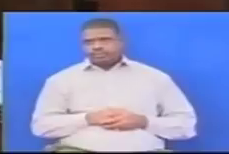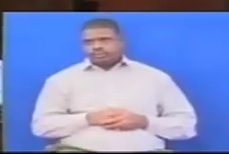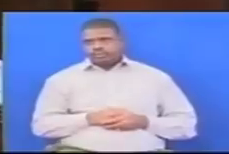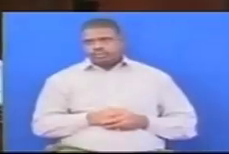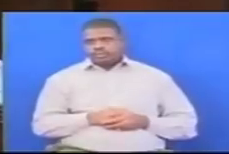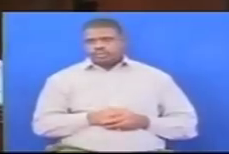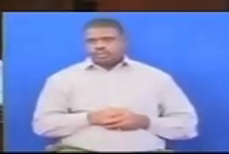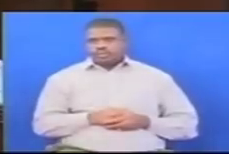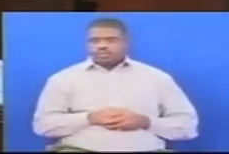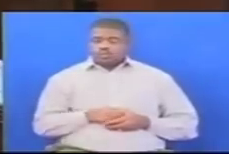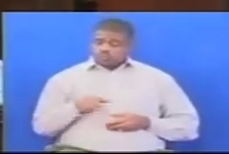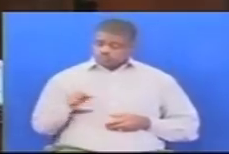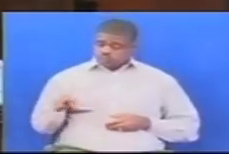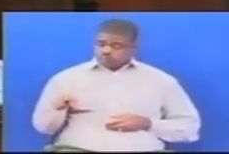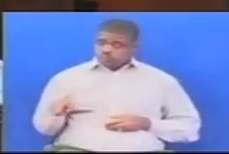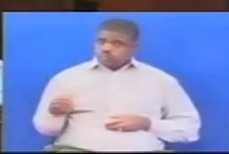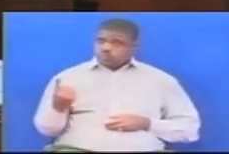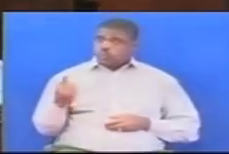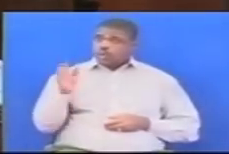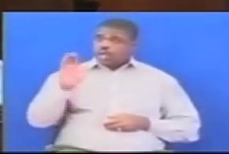huu ukaachwa.